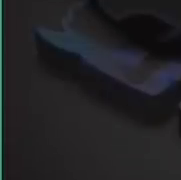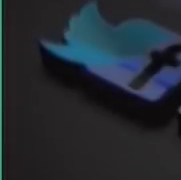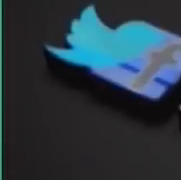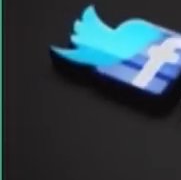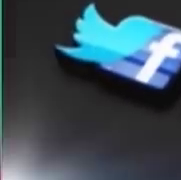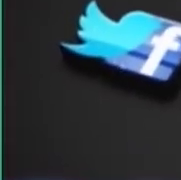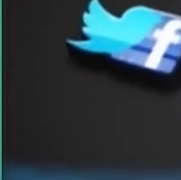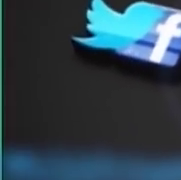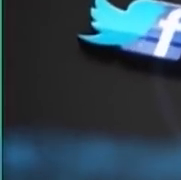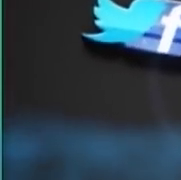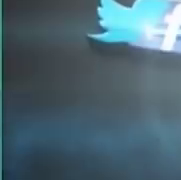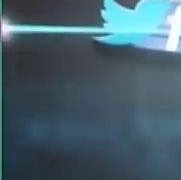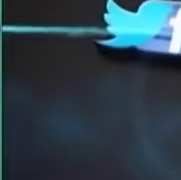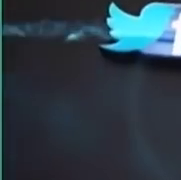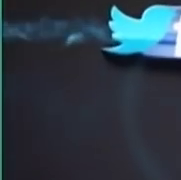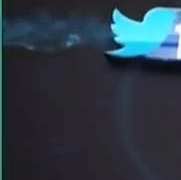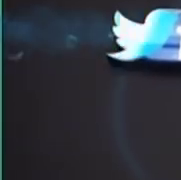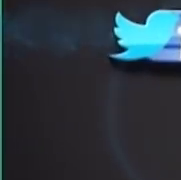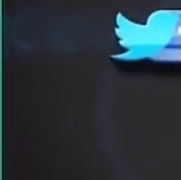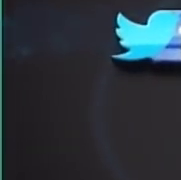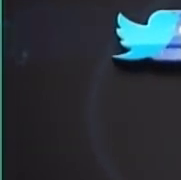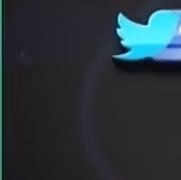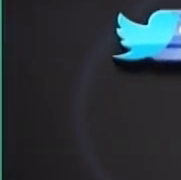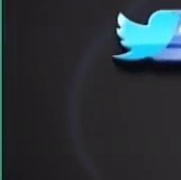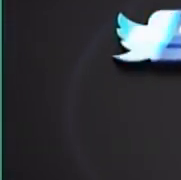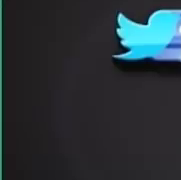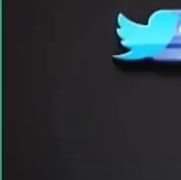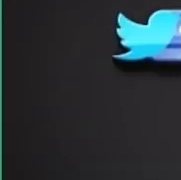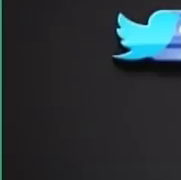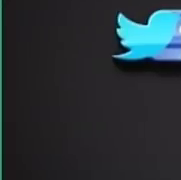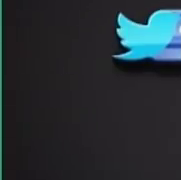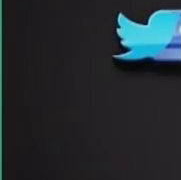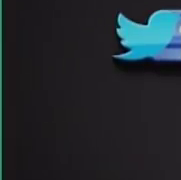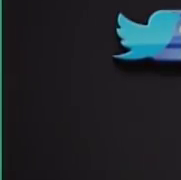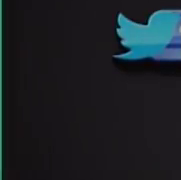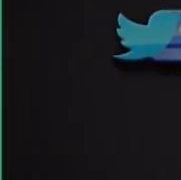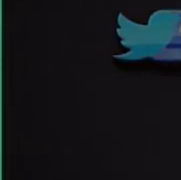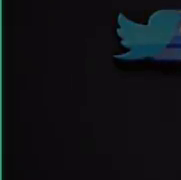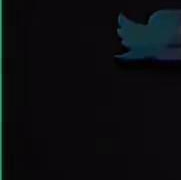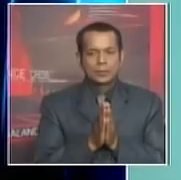We'll be right back.